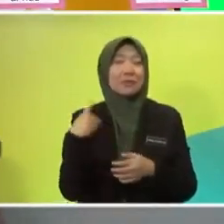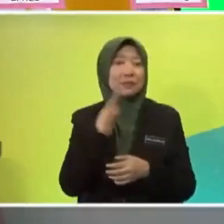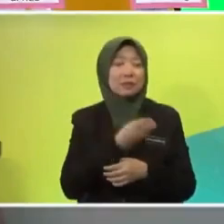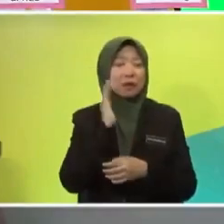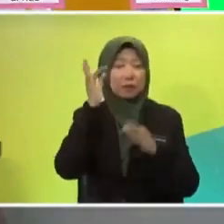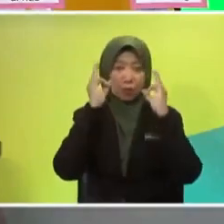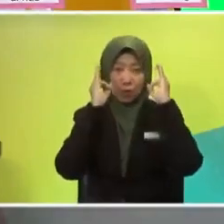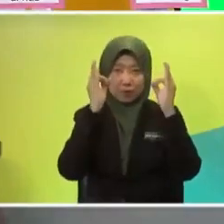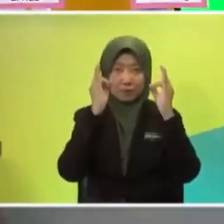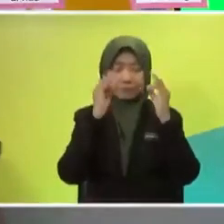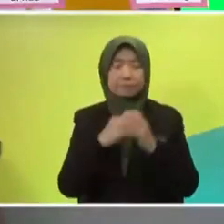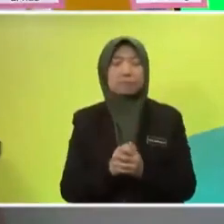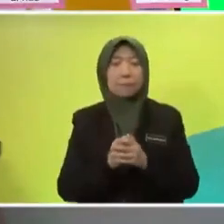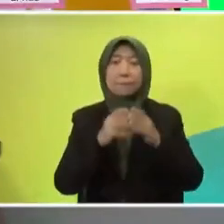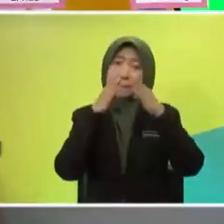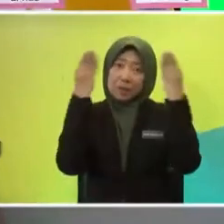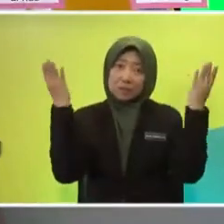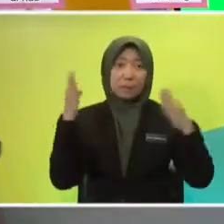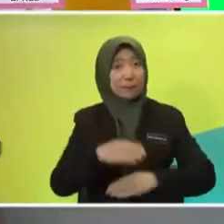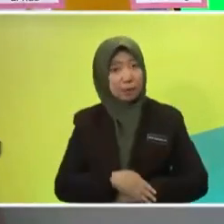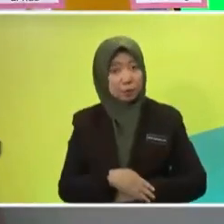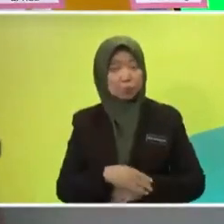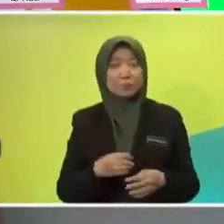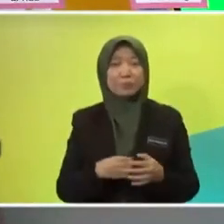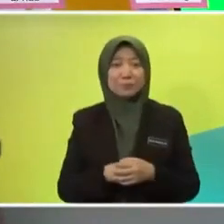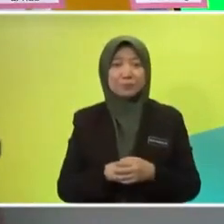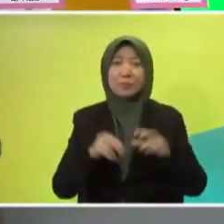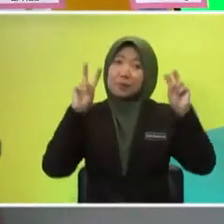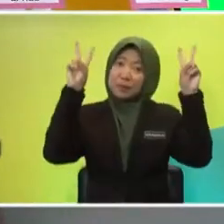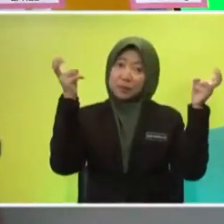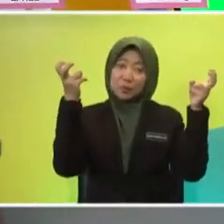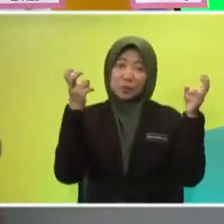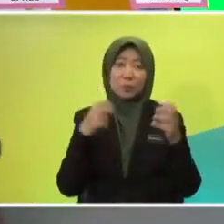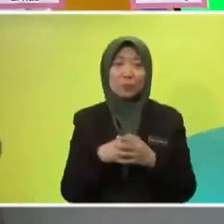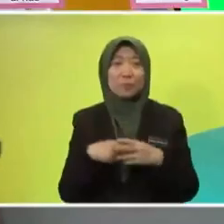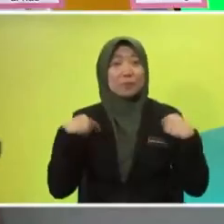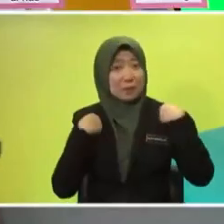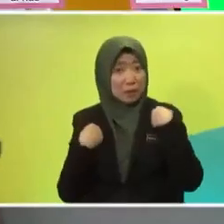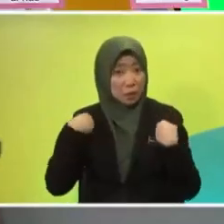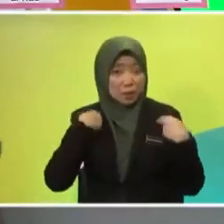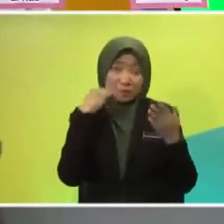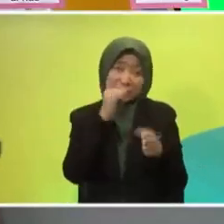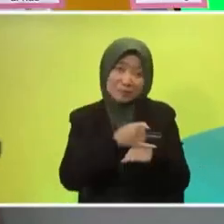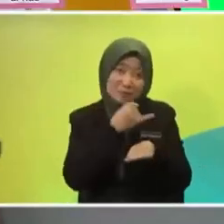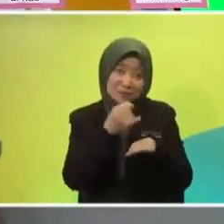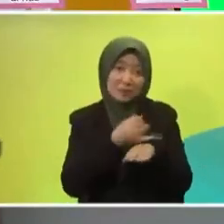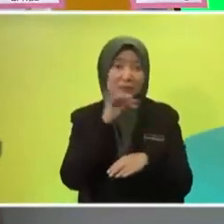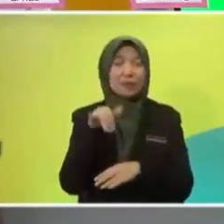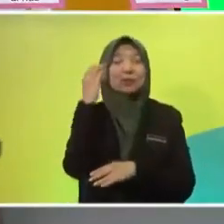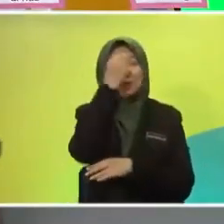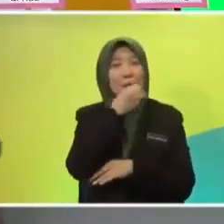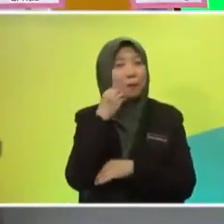fokus terhadap mata pelajaran Bahasa Melayu dengan topiknya haiwan jinak yang